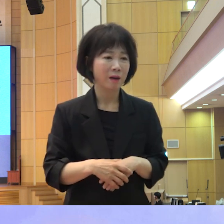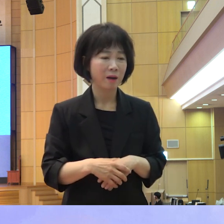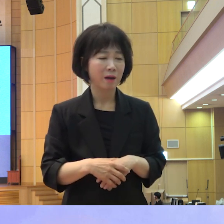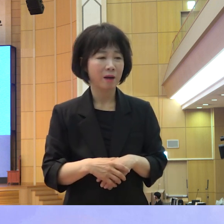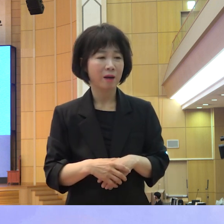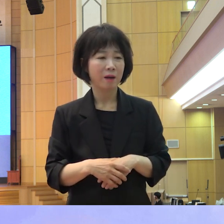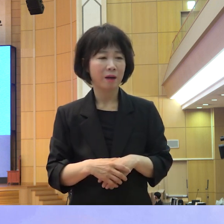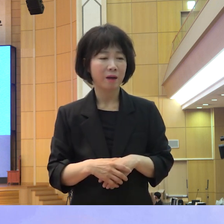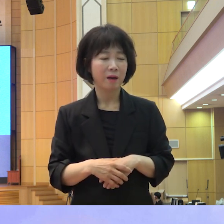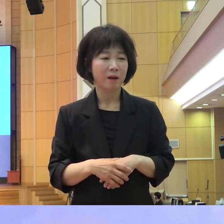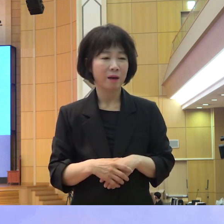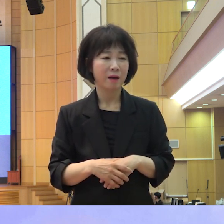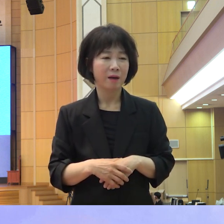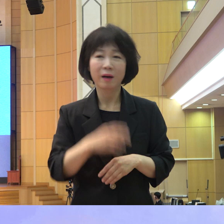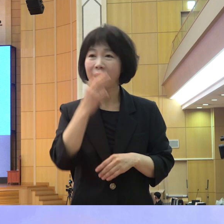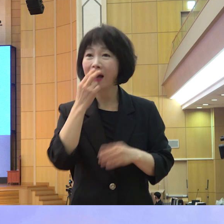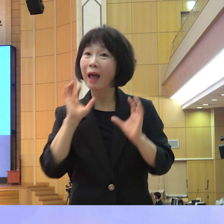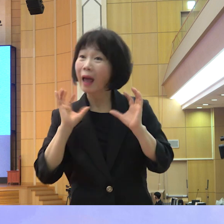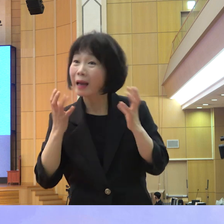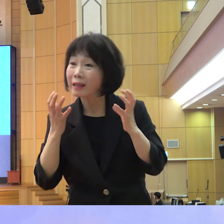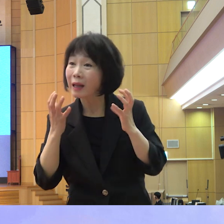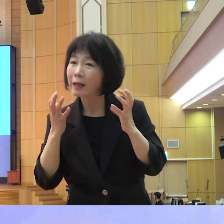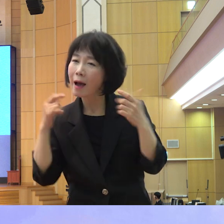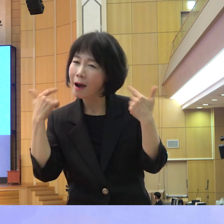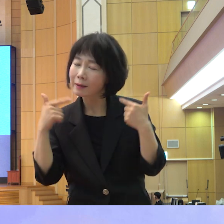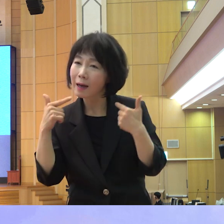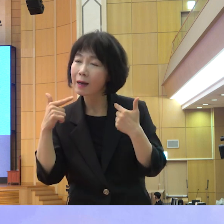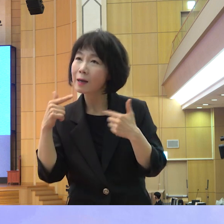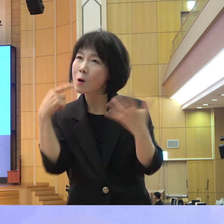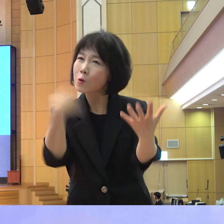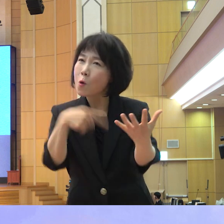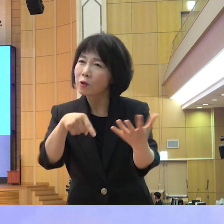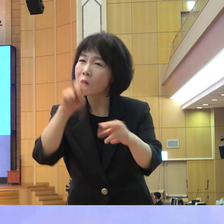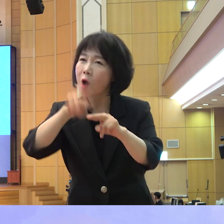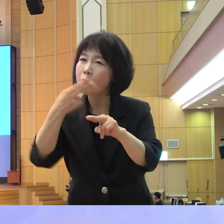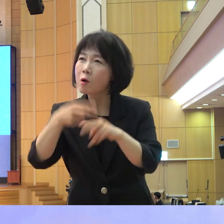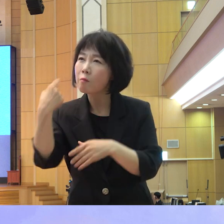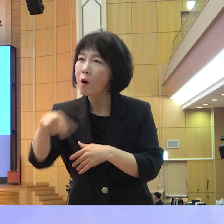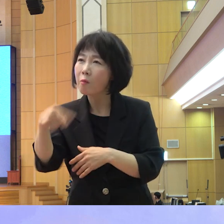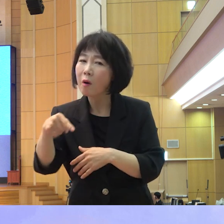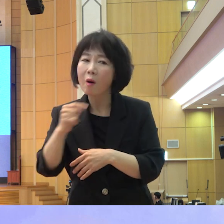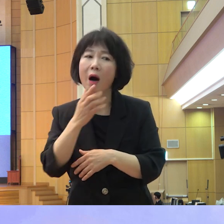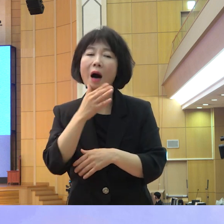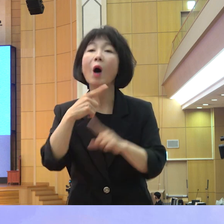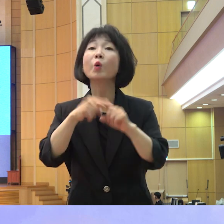수 있겠지만 아이들에게 정말 교육적인 선물을 해줘야 되겠다. 왜?